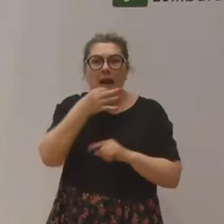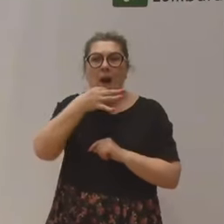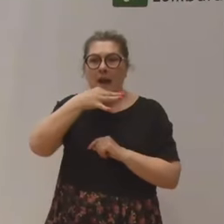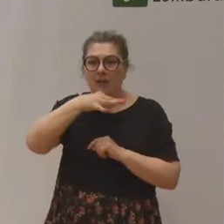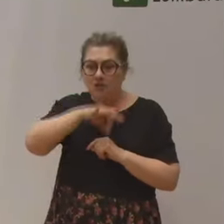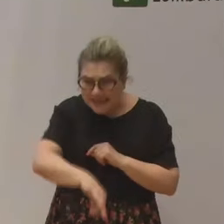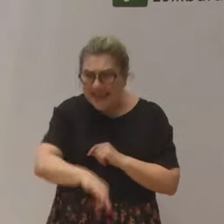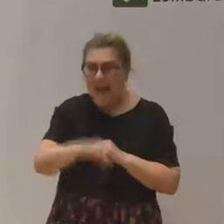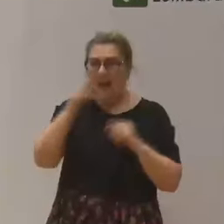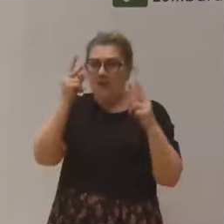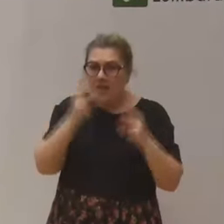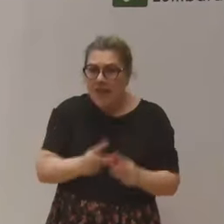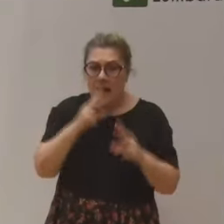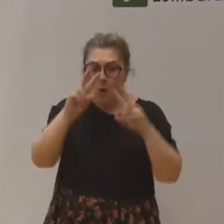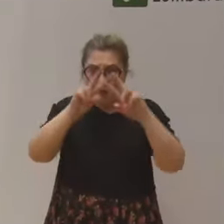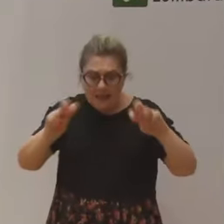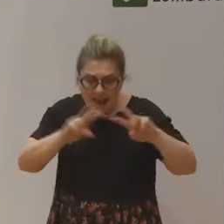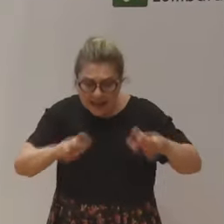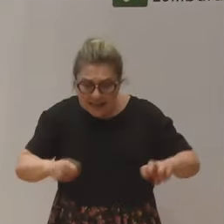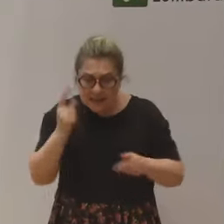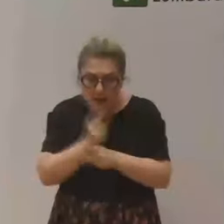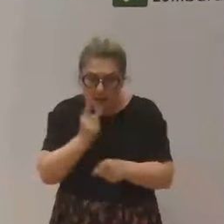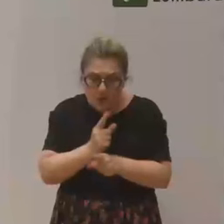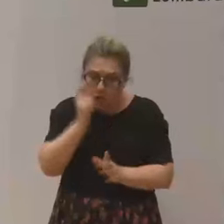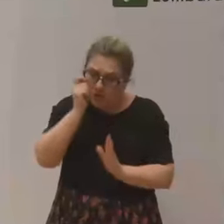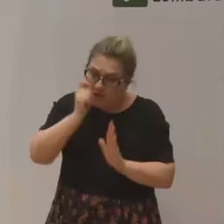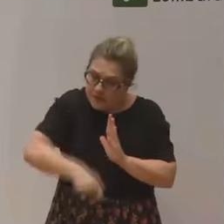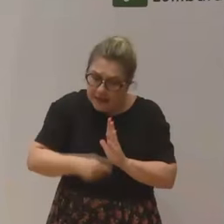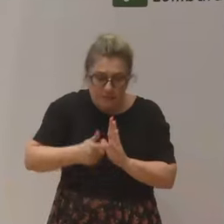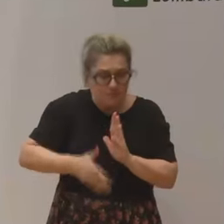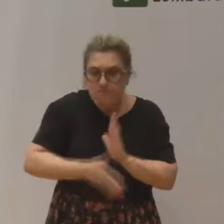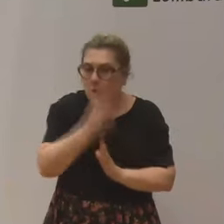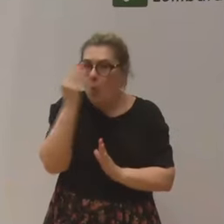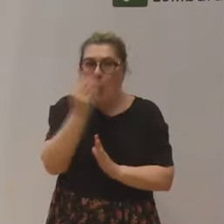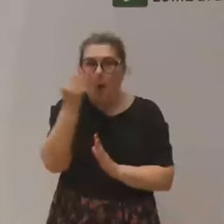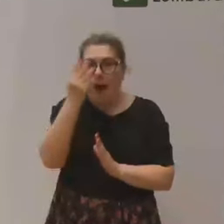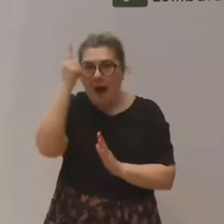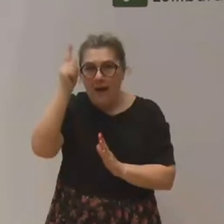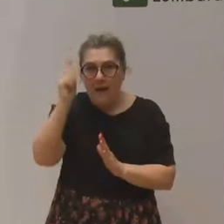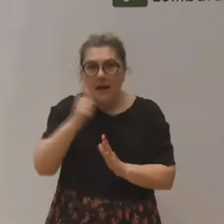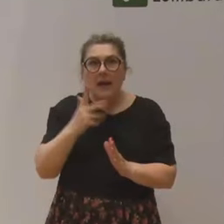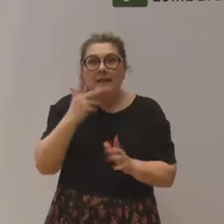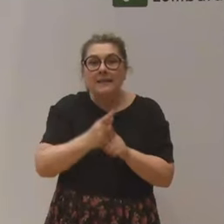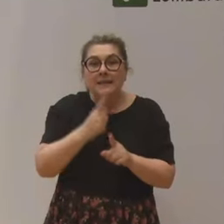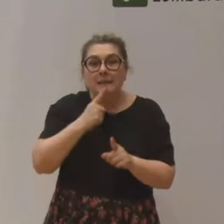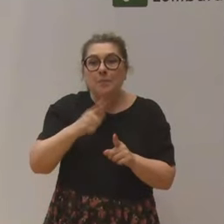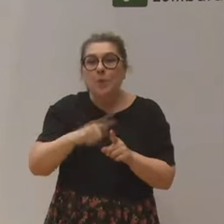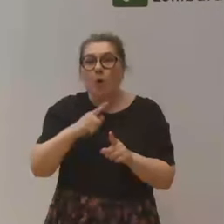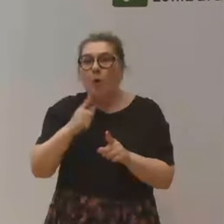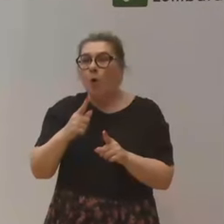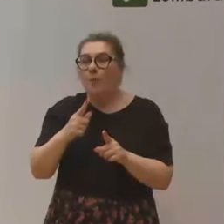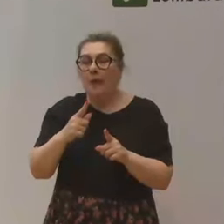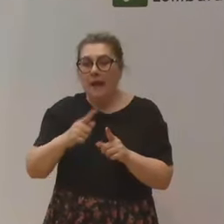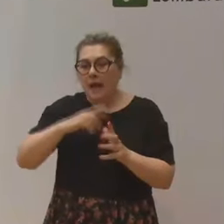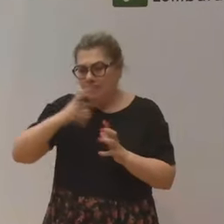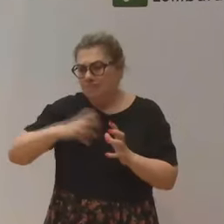di un'analisi del bisogno che parta ad esempio da alcune variabili che non sono indifferenti